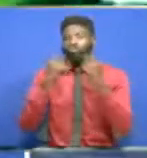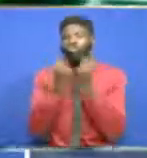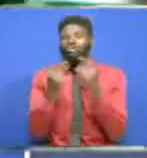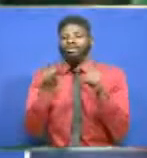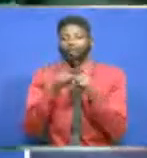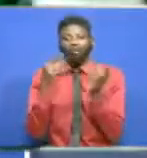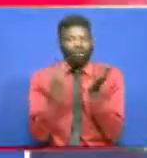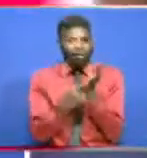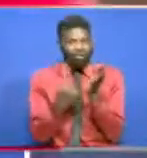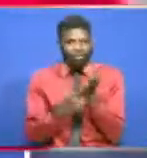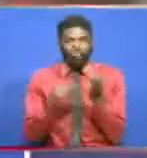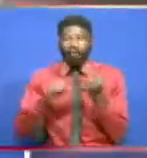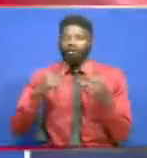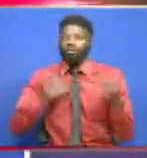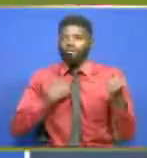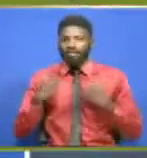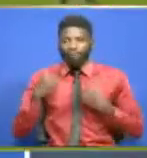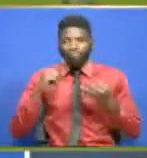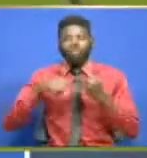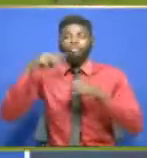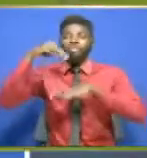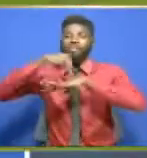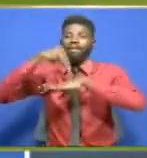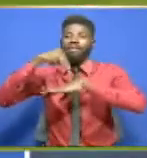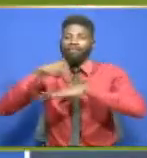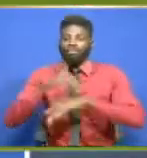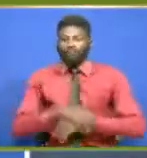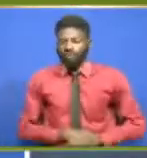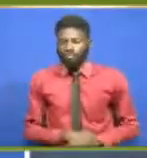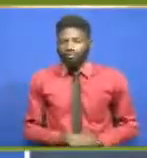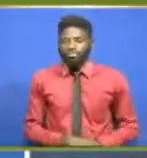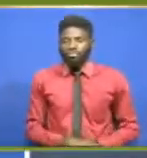ya Rwanda na Eagles ya Mali. Karanja David, Darubini Michezo.